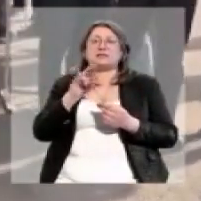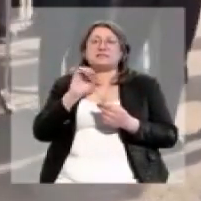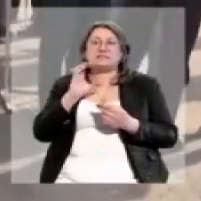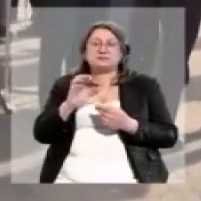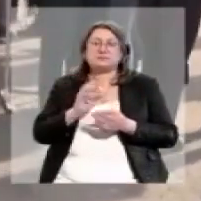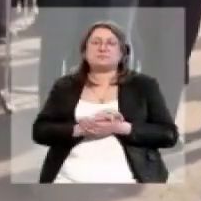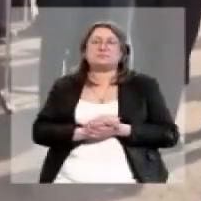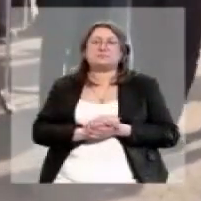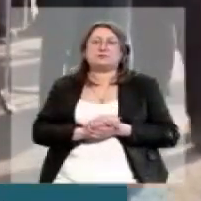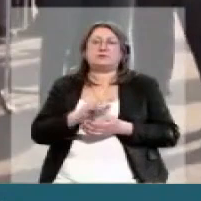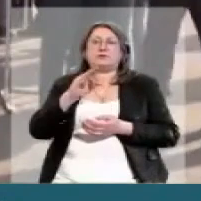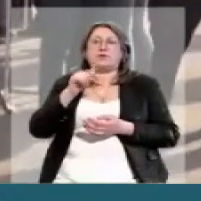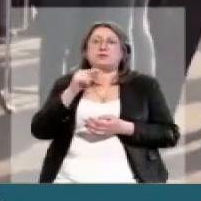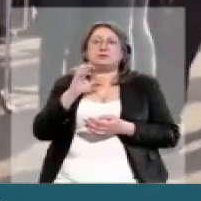тоғызқұмалақ,